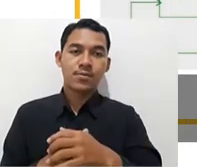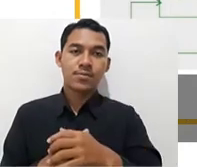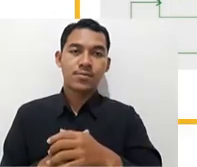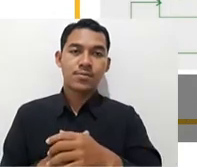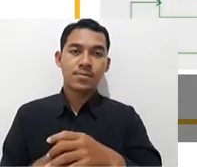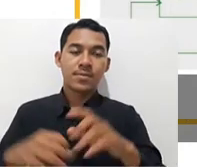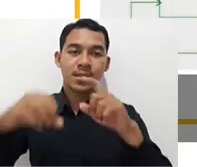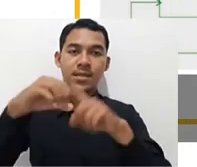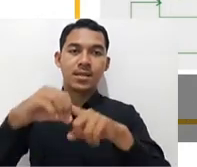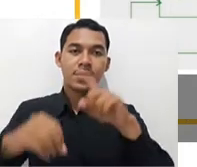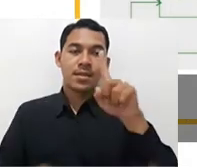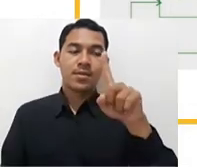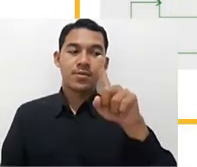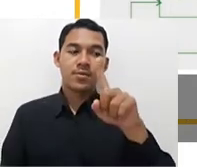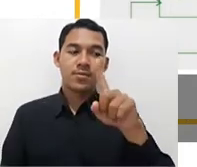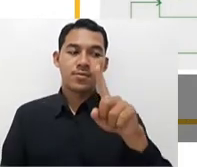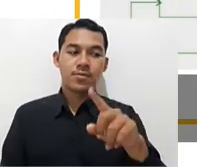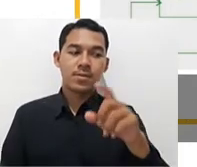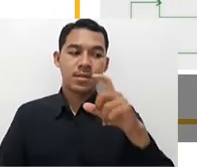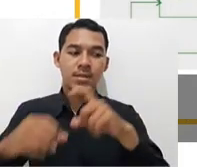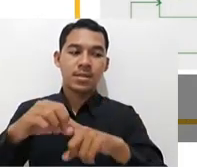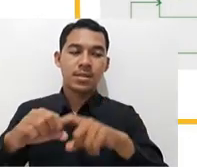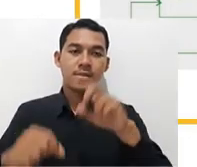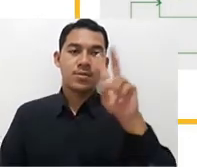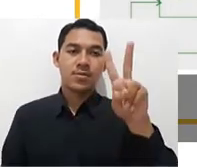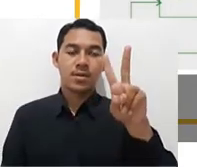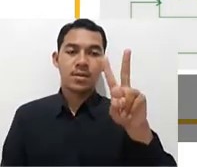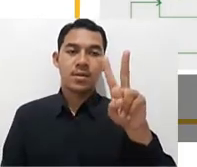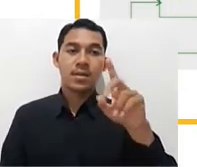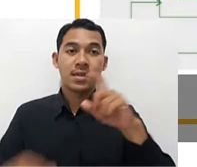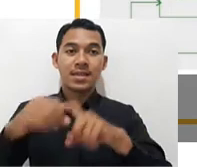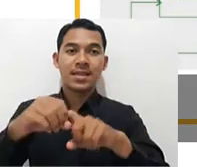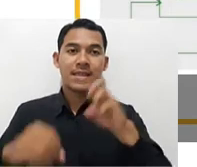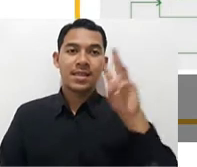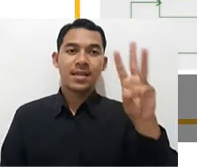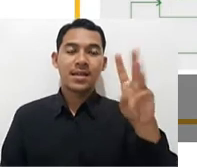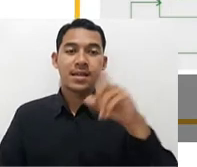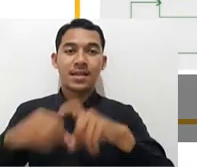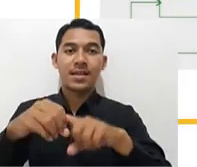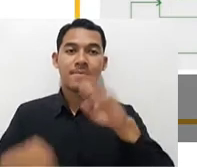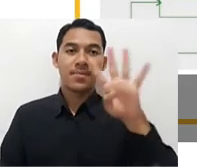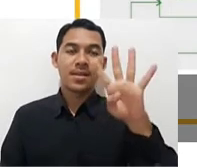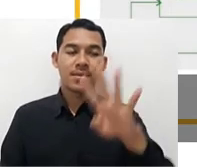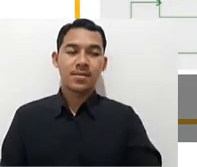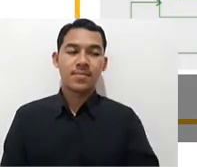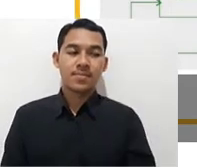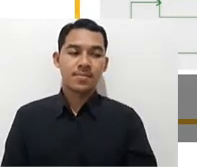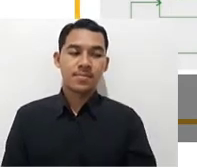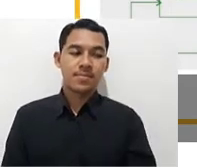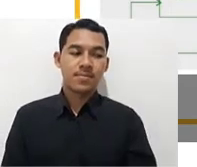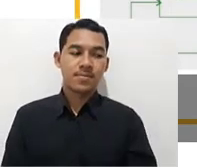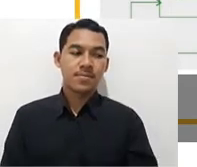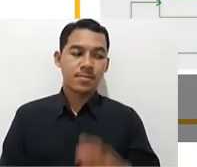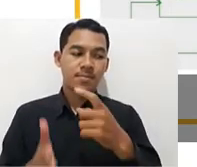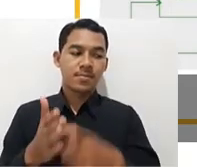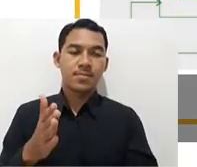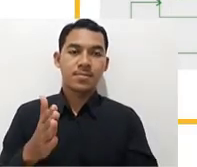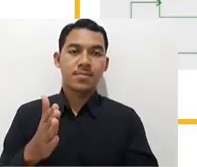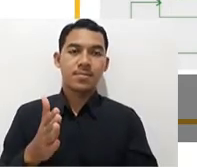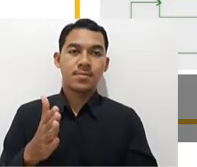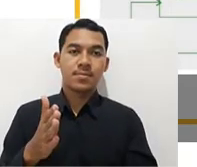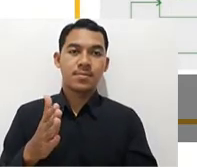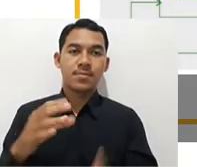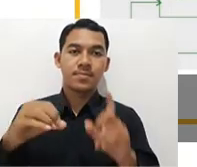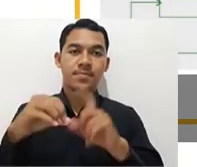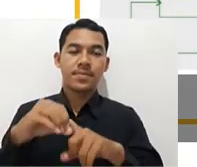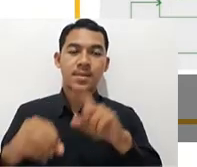si Q1 ini Q1, ini Q2, Q3, Q4 gitu ya. Nah, si nilai Q berapa apa? Sorry, si